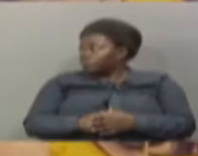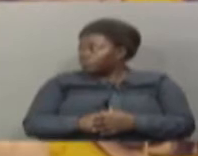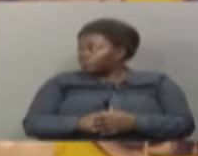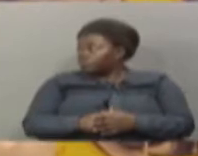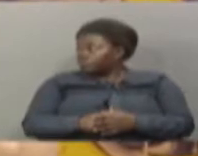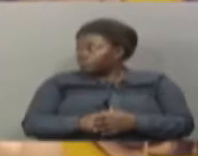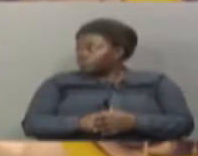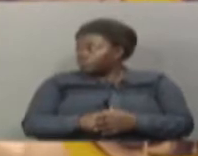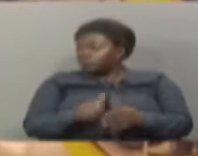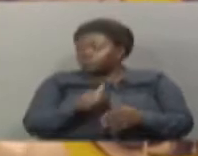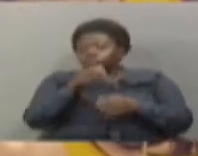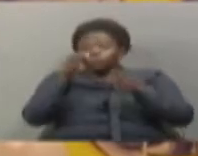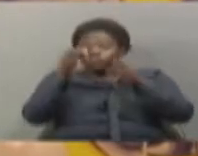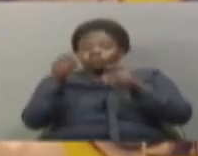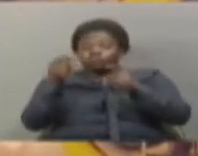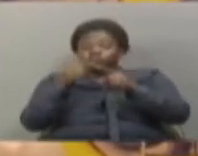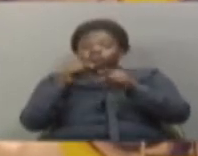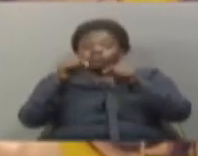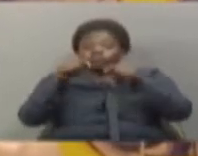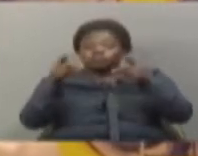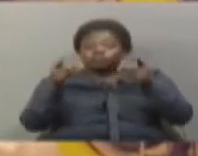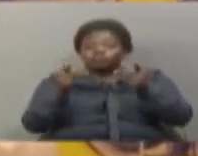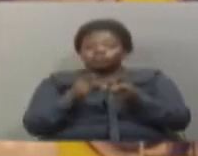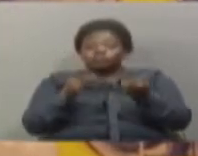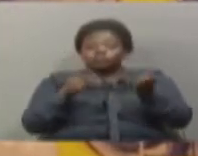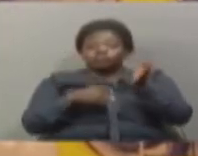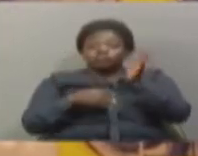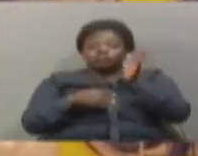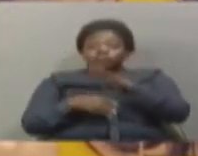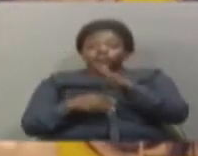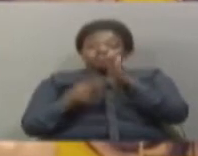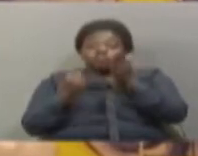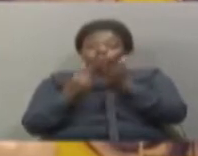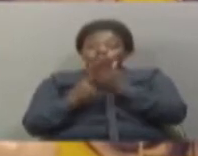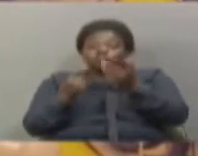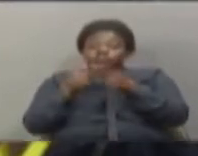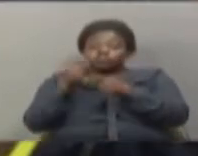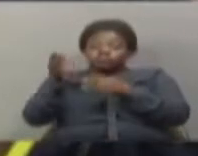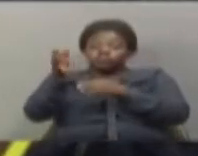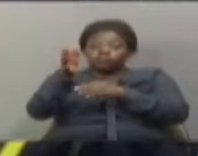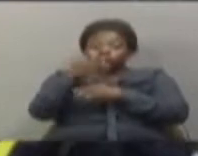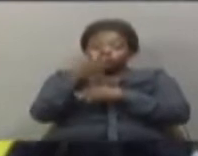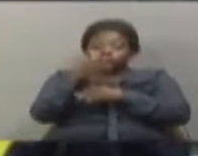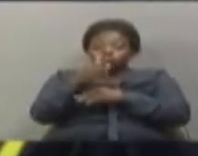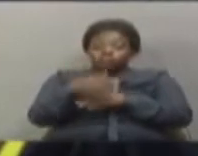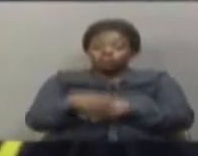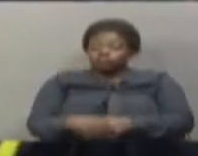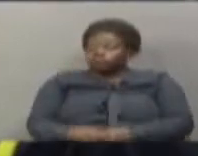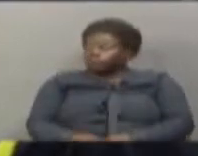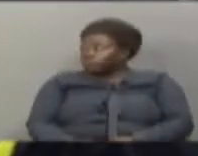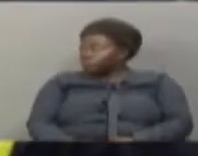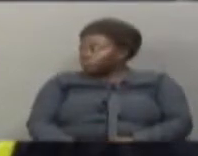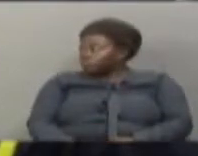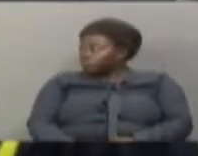nga kyekimu tugenda kuva wano tudde ne Uganda nga tutambuza bendera ya